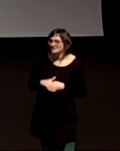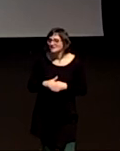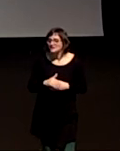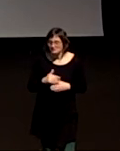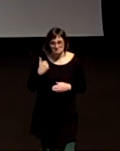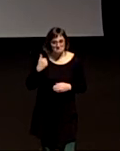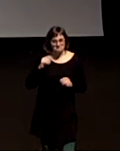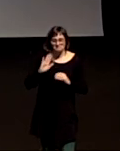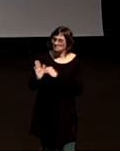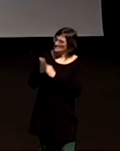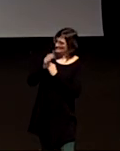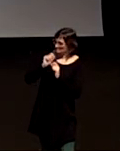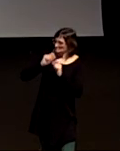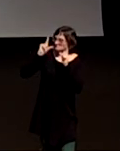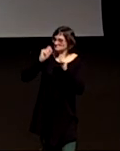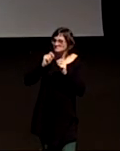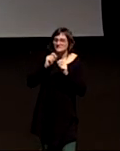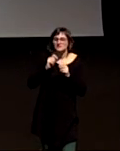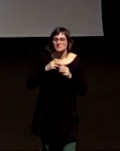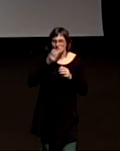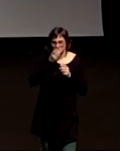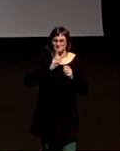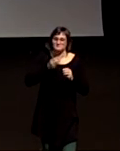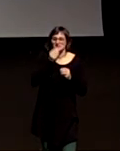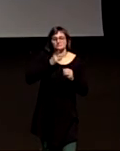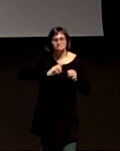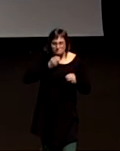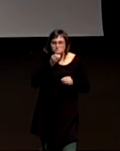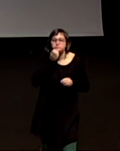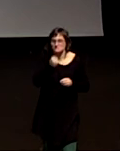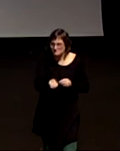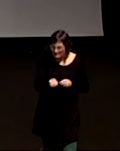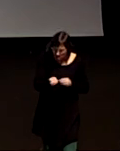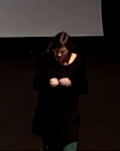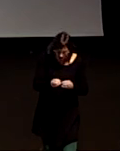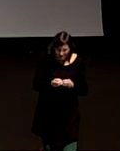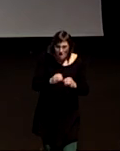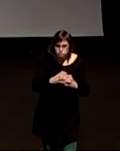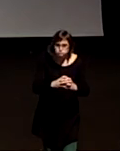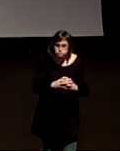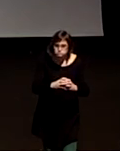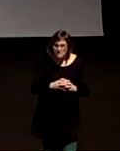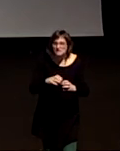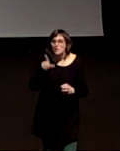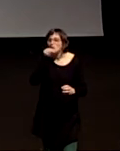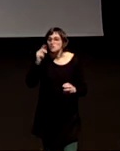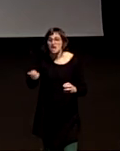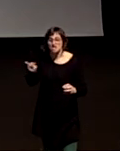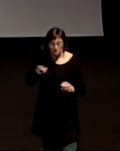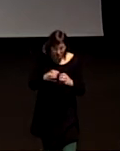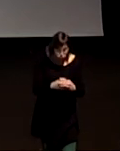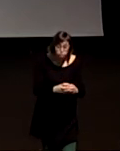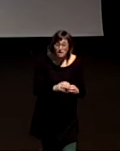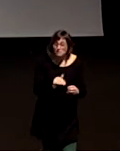étonné tout à l'heure dans la présentation c'est la pelote de réjection par rapport à la taille de la bestiole parce qu'on le poids de la question on